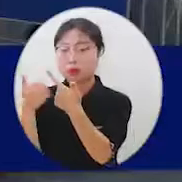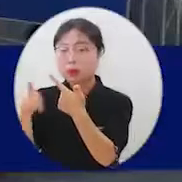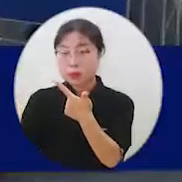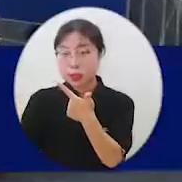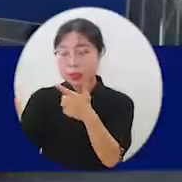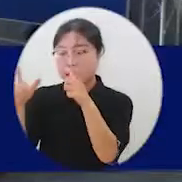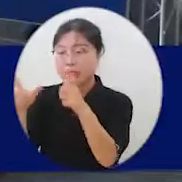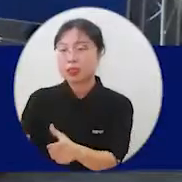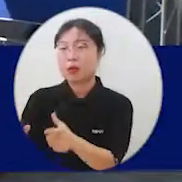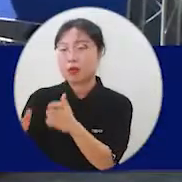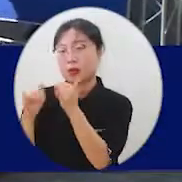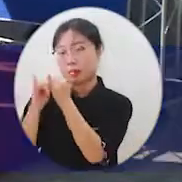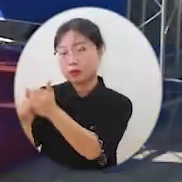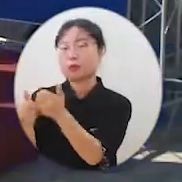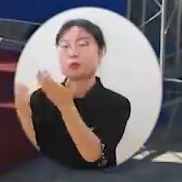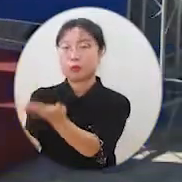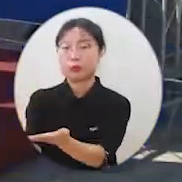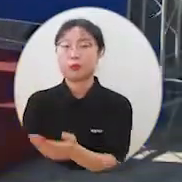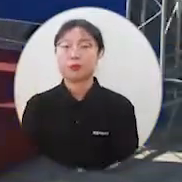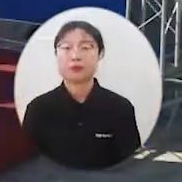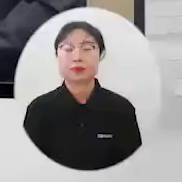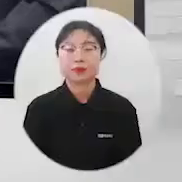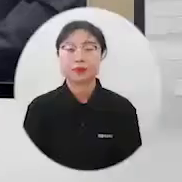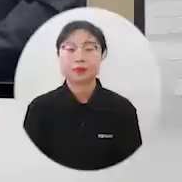시의회 의장상이 각각 수여됐습니다.